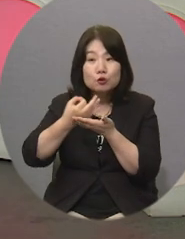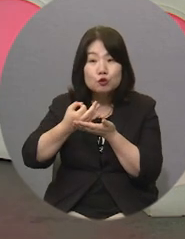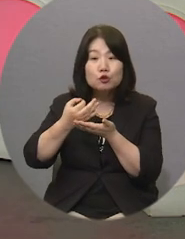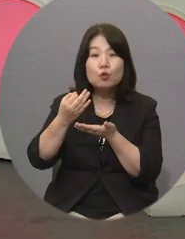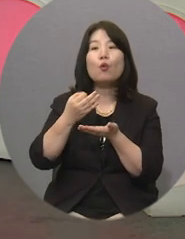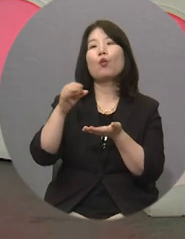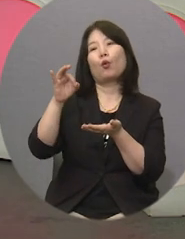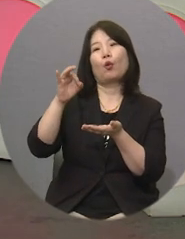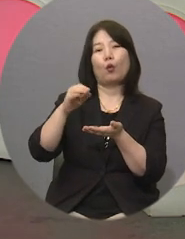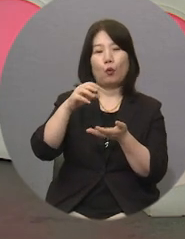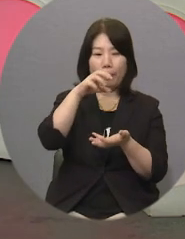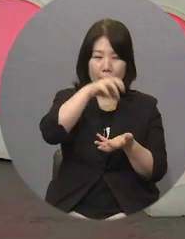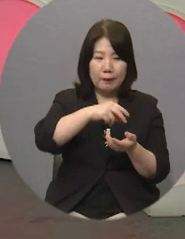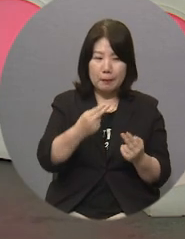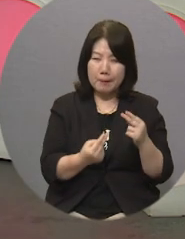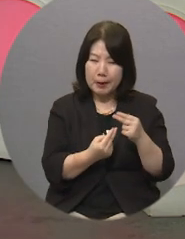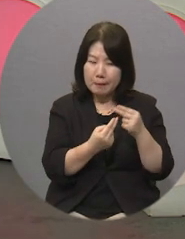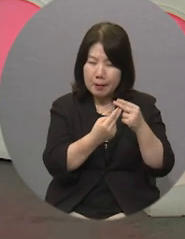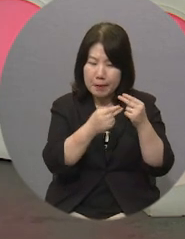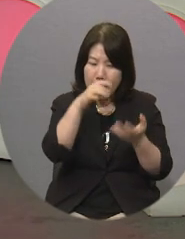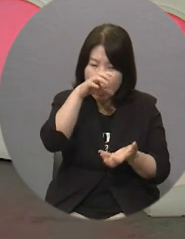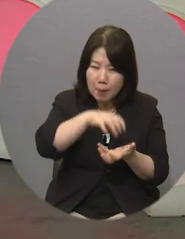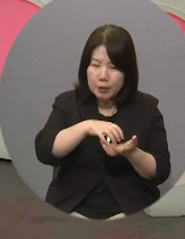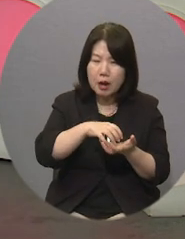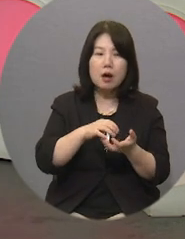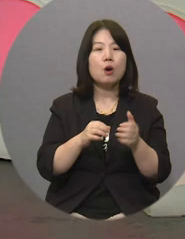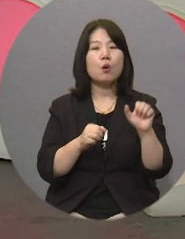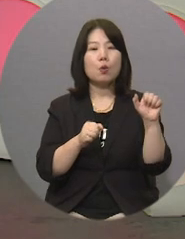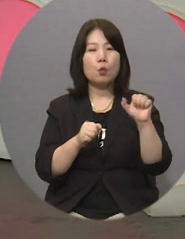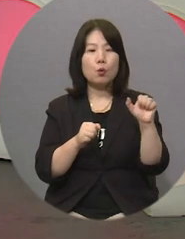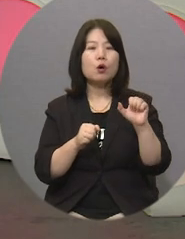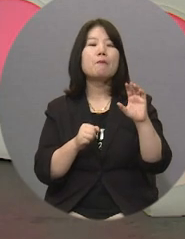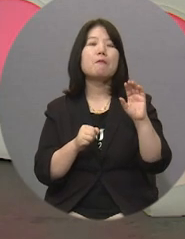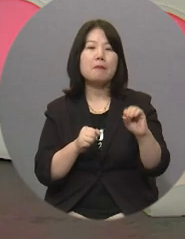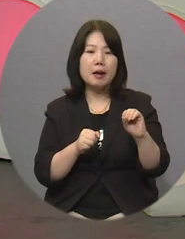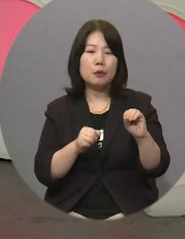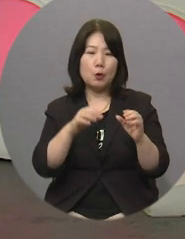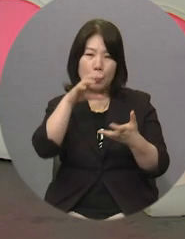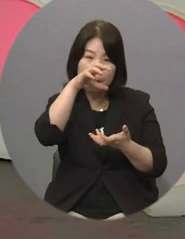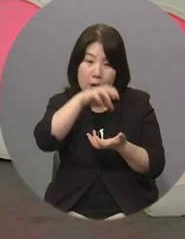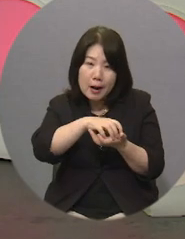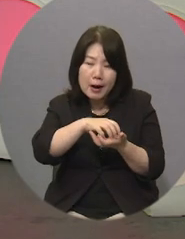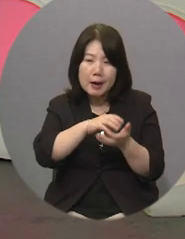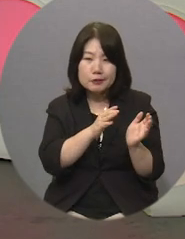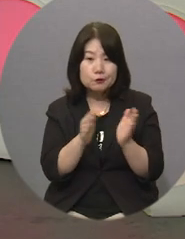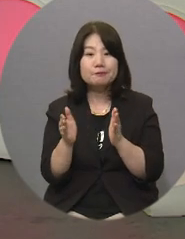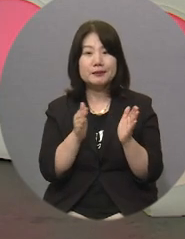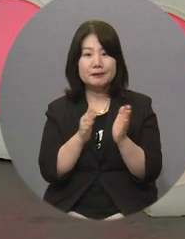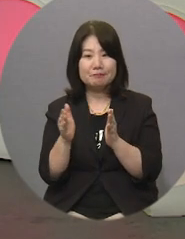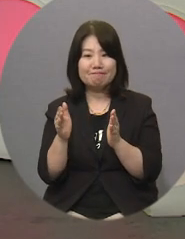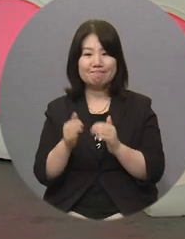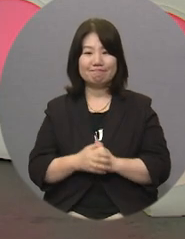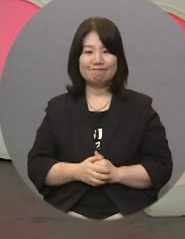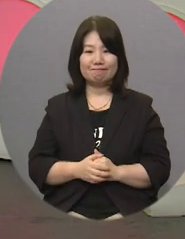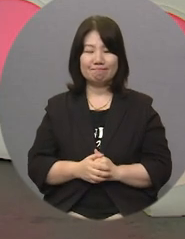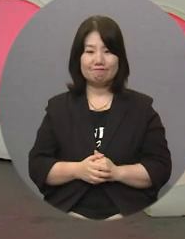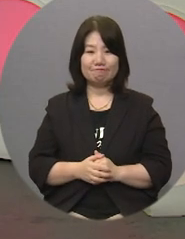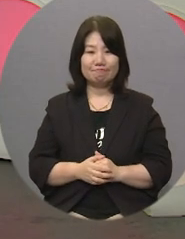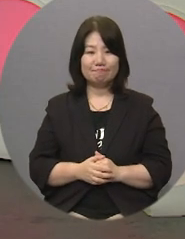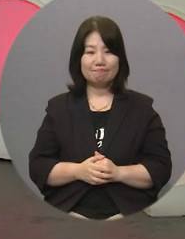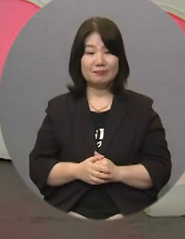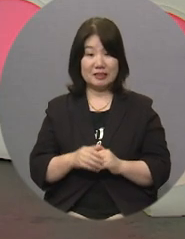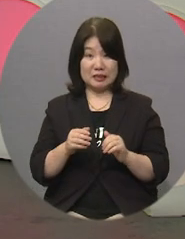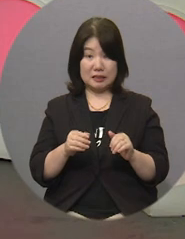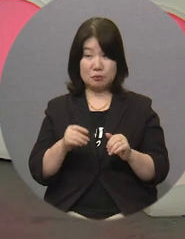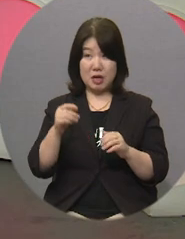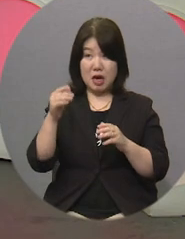용돈에 저축한 돈을 보태서 50만 원을 준비했습니다. 50만 원.